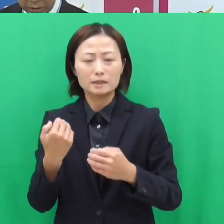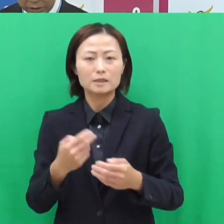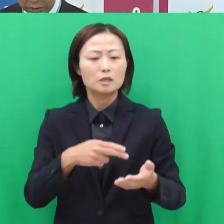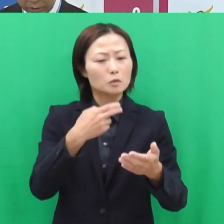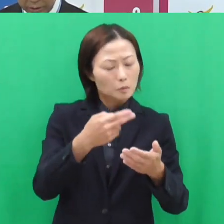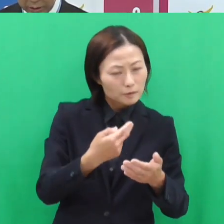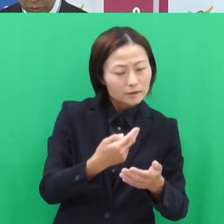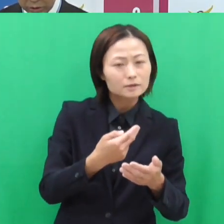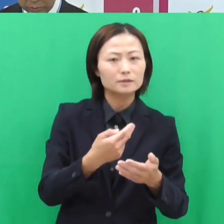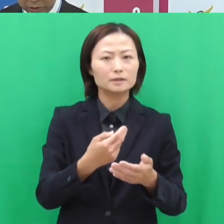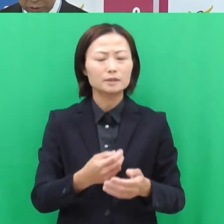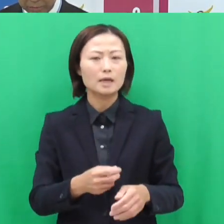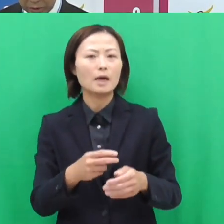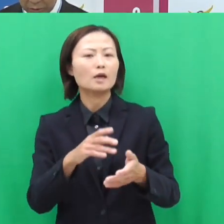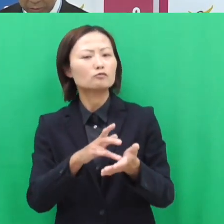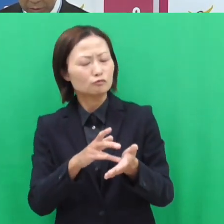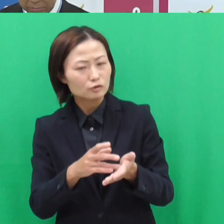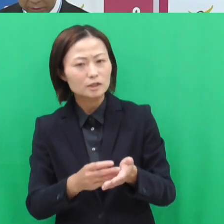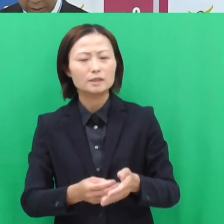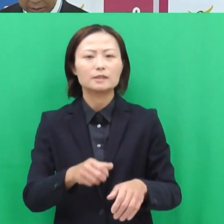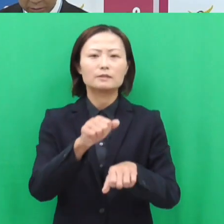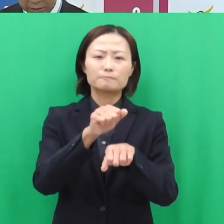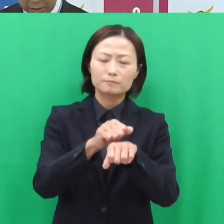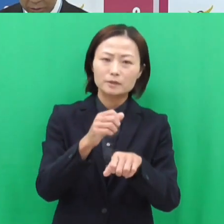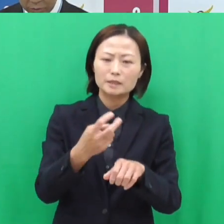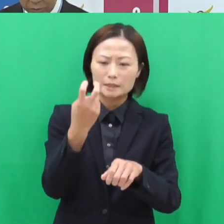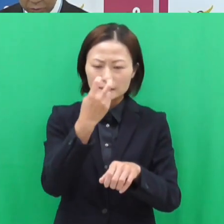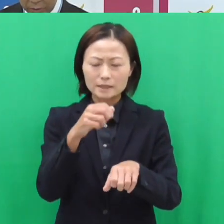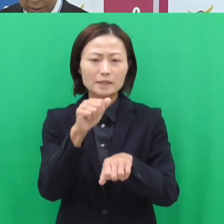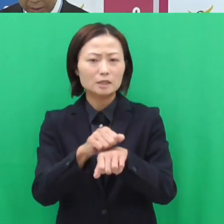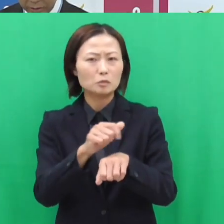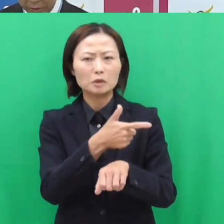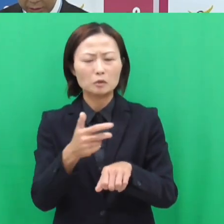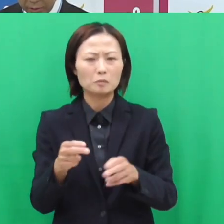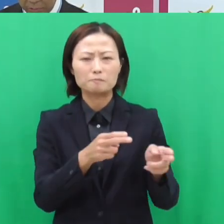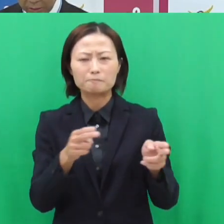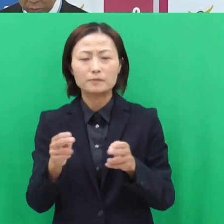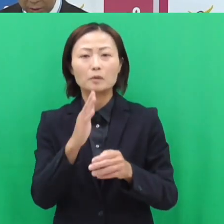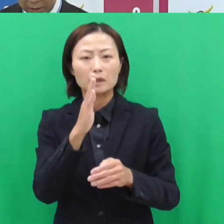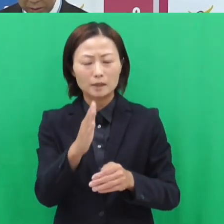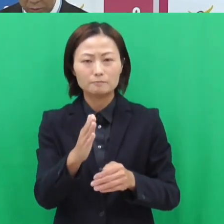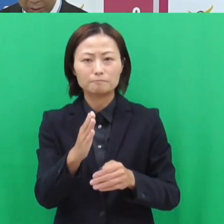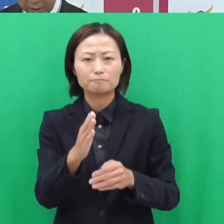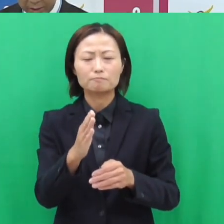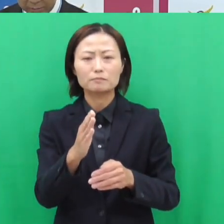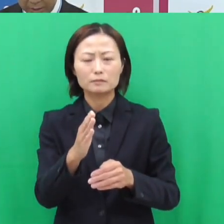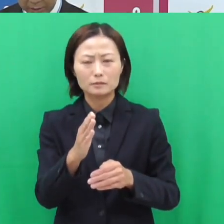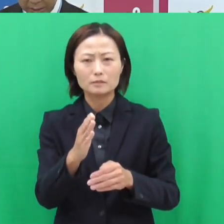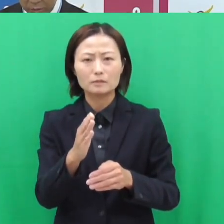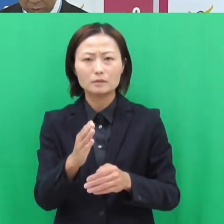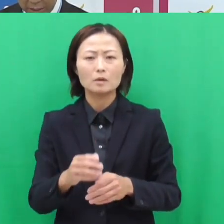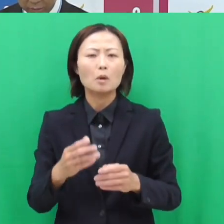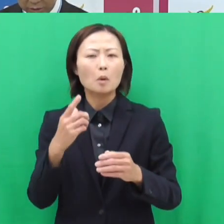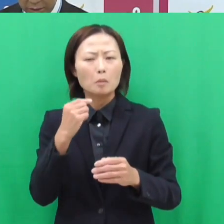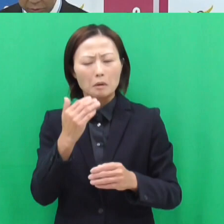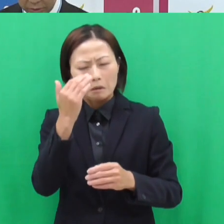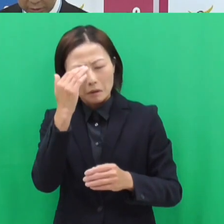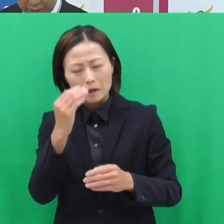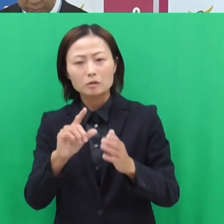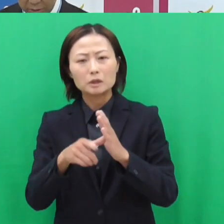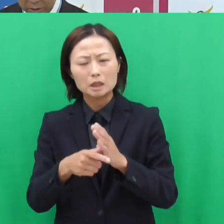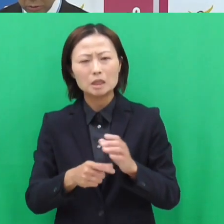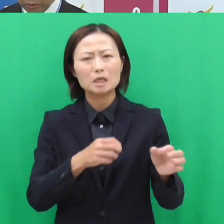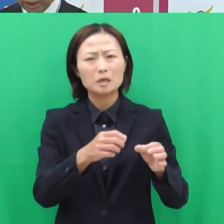食品や日用品などを準備しておきましょうまた発熱などの症状が現れた時に困ることがないようあらかじめ対応を確認して